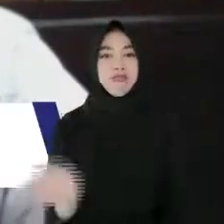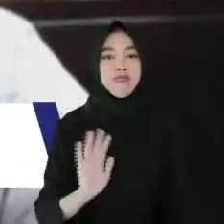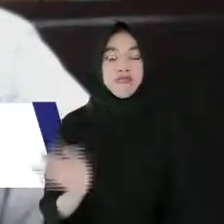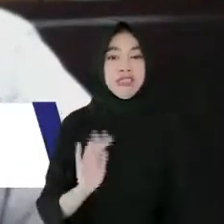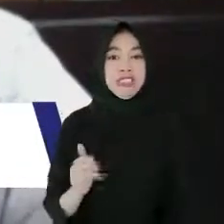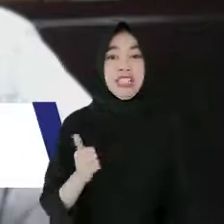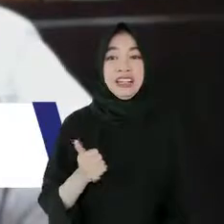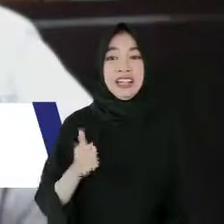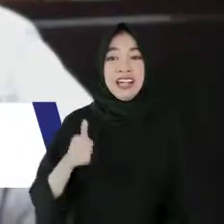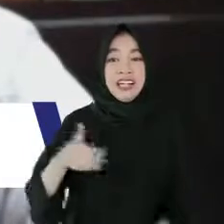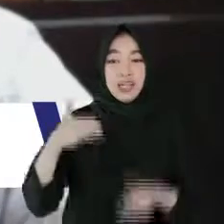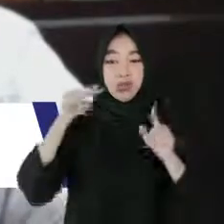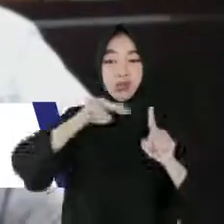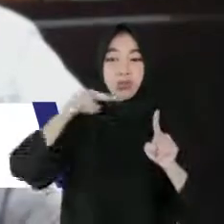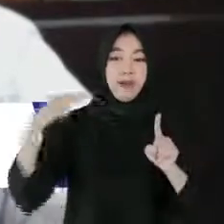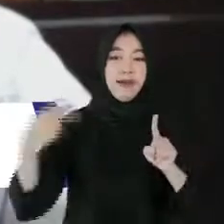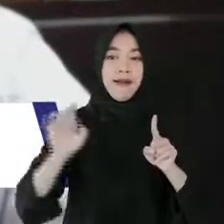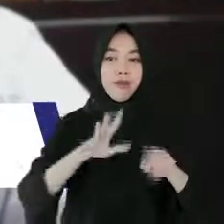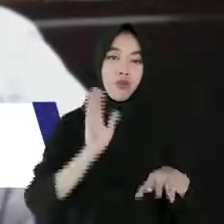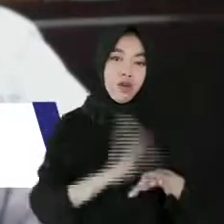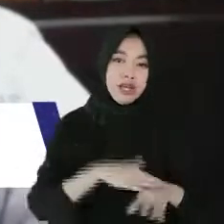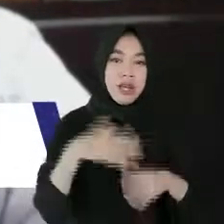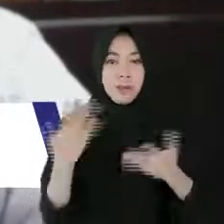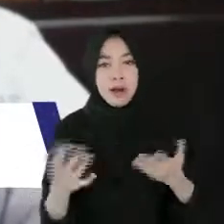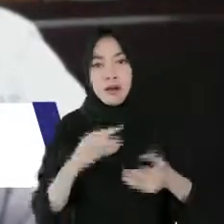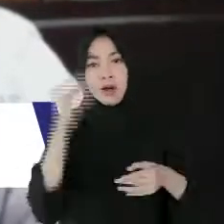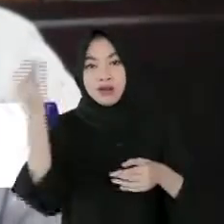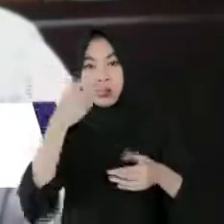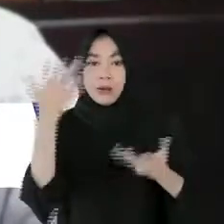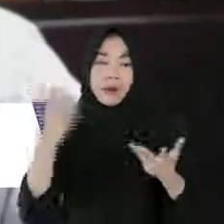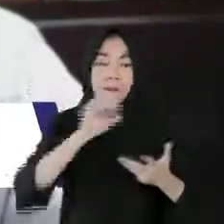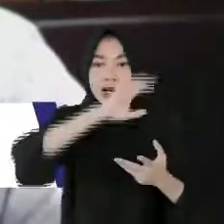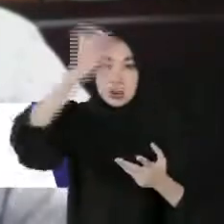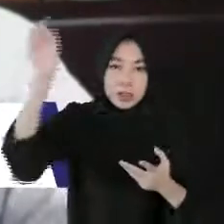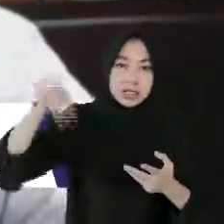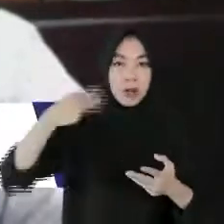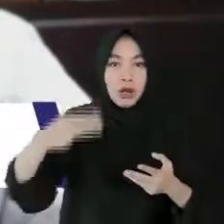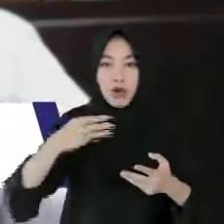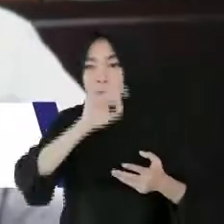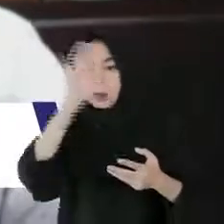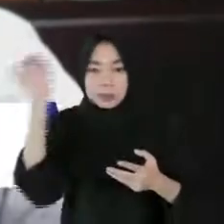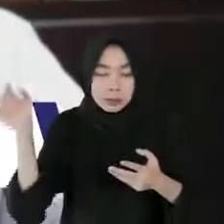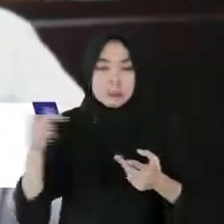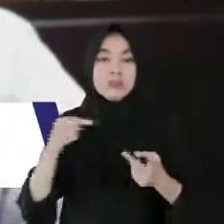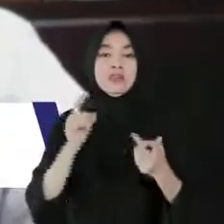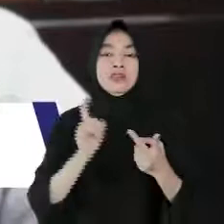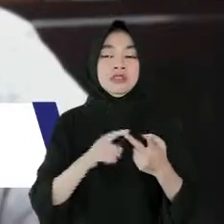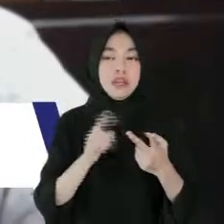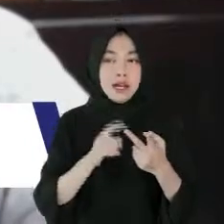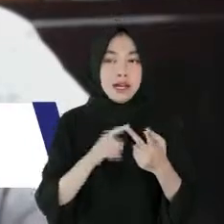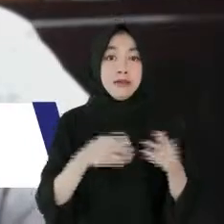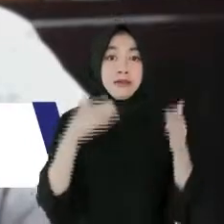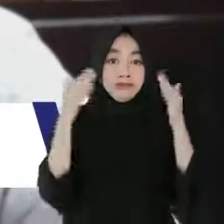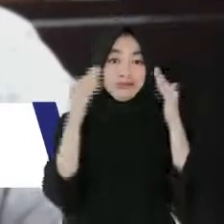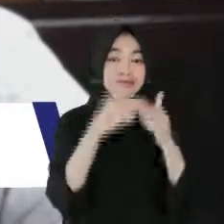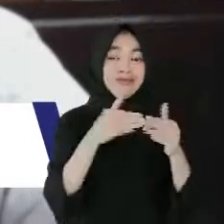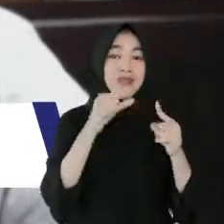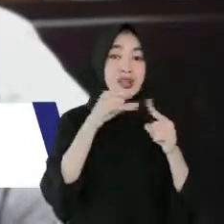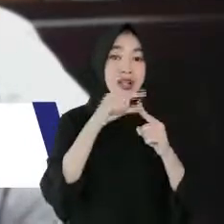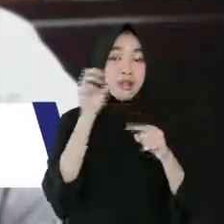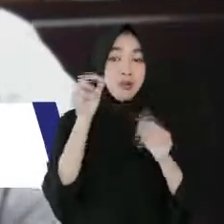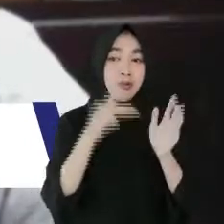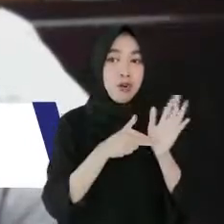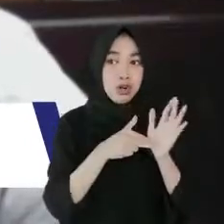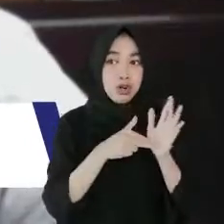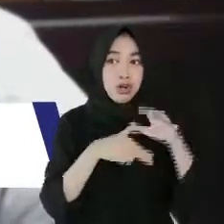multidimensi dan itu betul makanya pendekatan kami terhadap masyarakat itu juga ada hal yang spesifik ini on